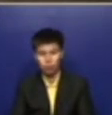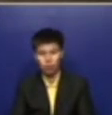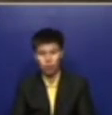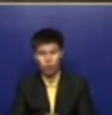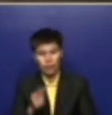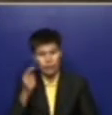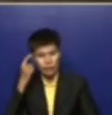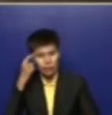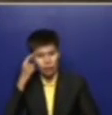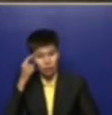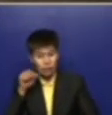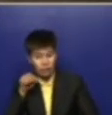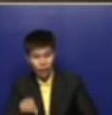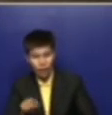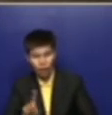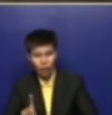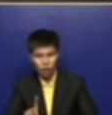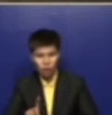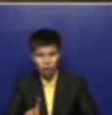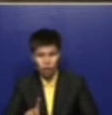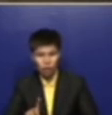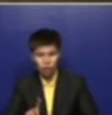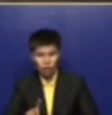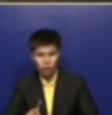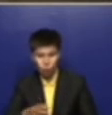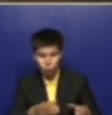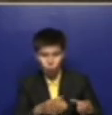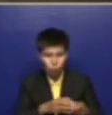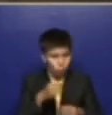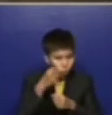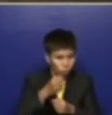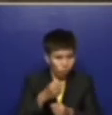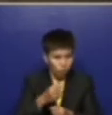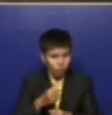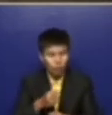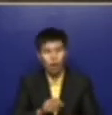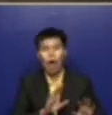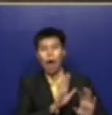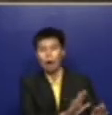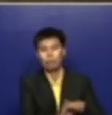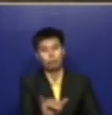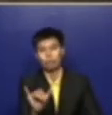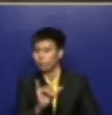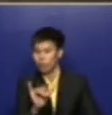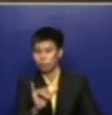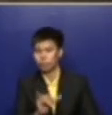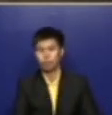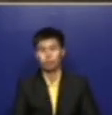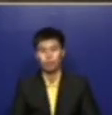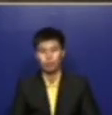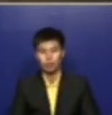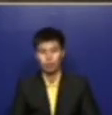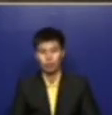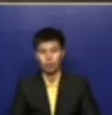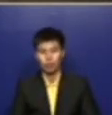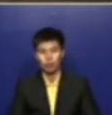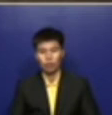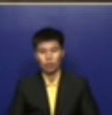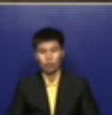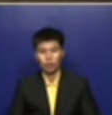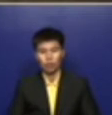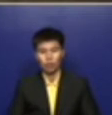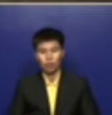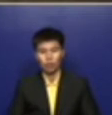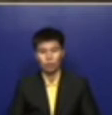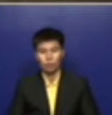การสั่งการในเรื่องของการสลายการชุมนุมใดๆเราก็การดำเนินการก็ไม่ใช่นโยบายที่มีการสั่งการ